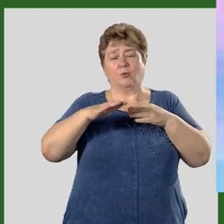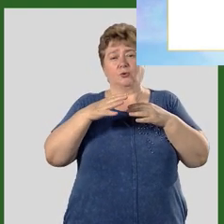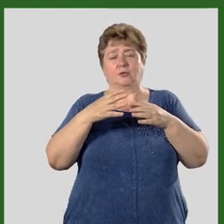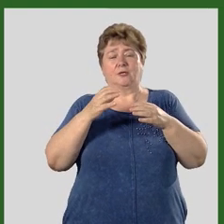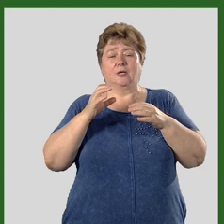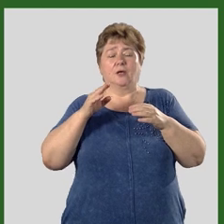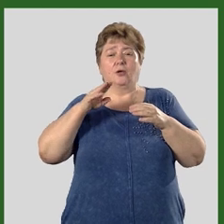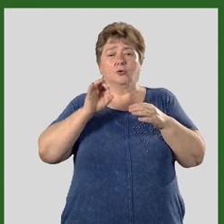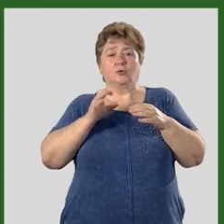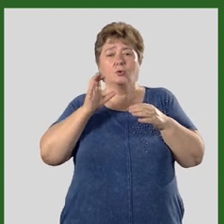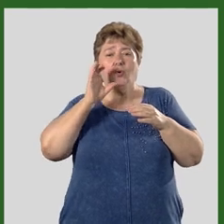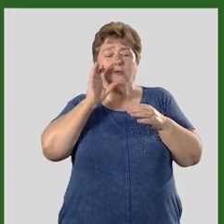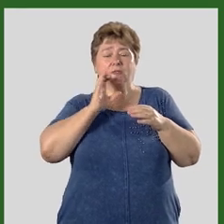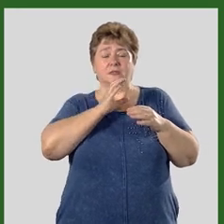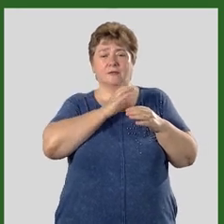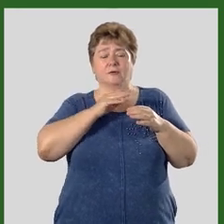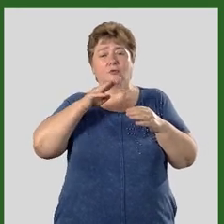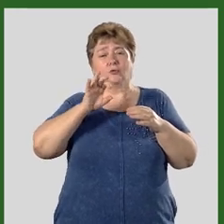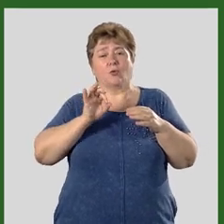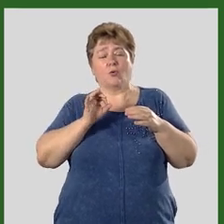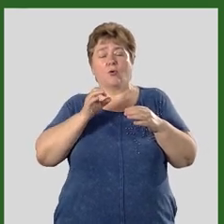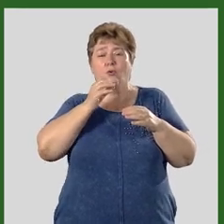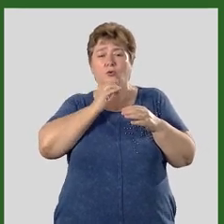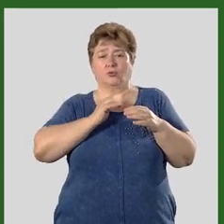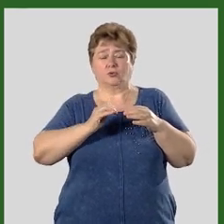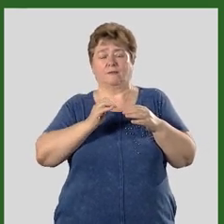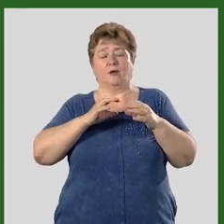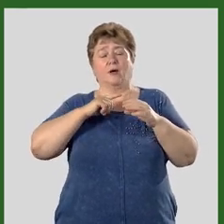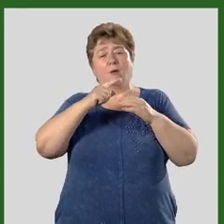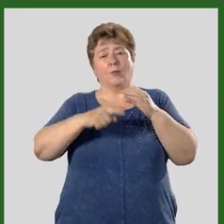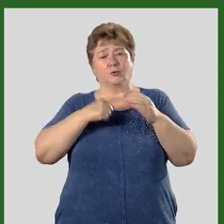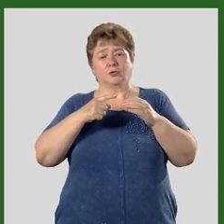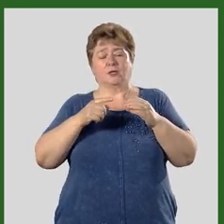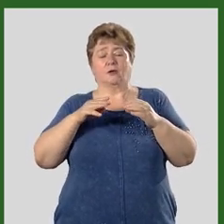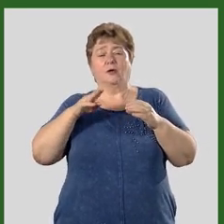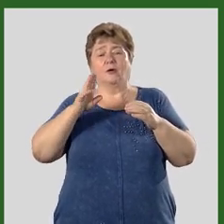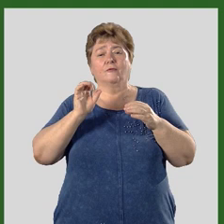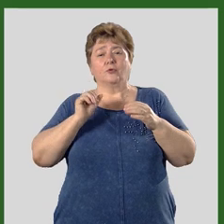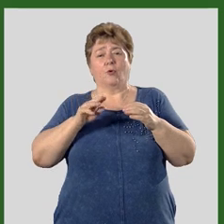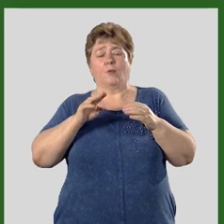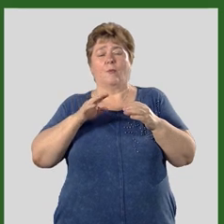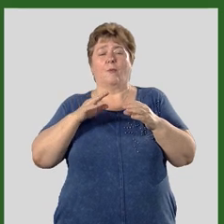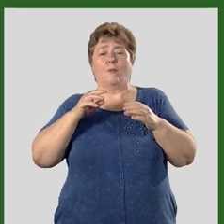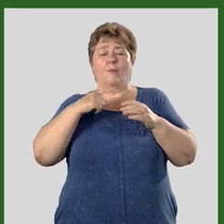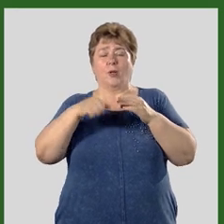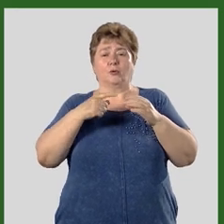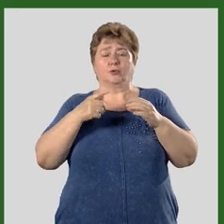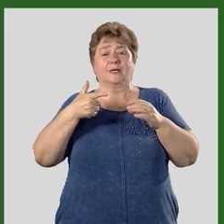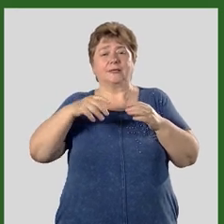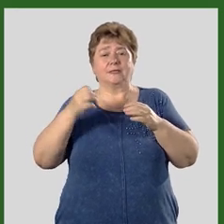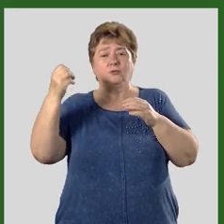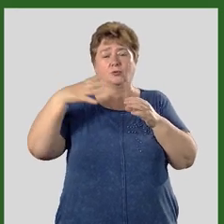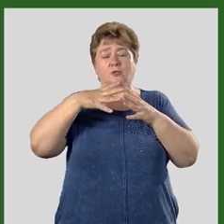то северного полушария, то южного. В том полушарии, которое больше